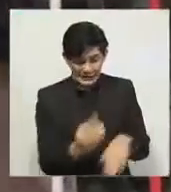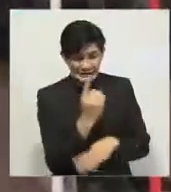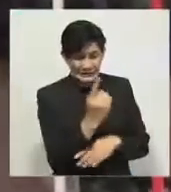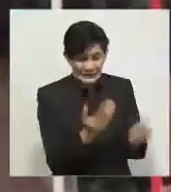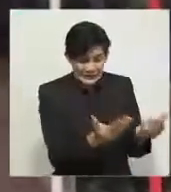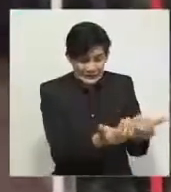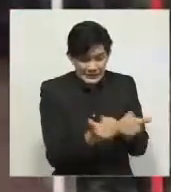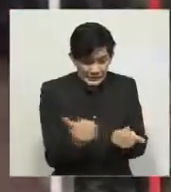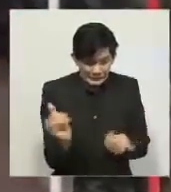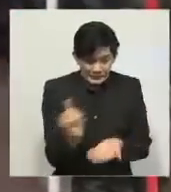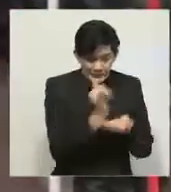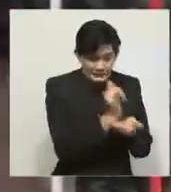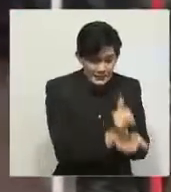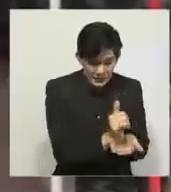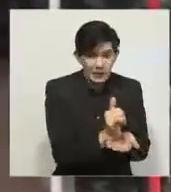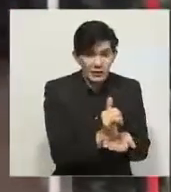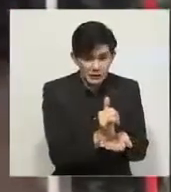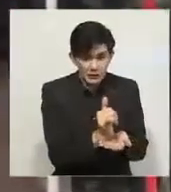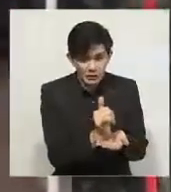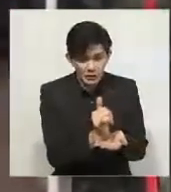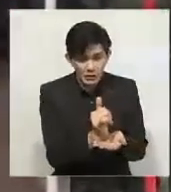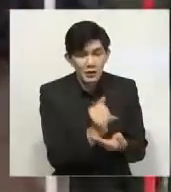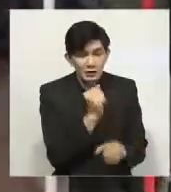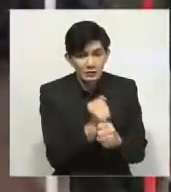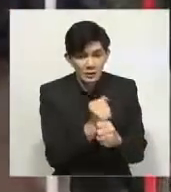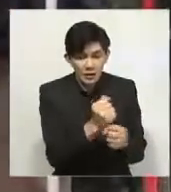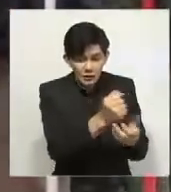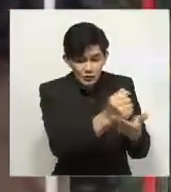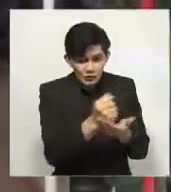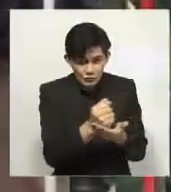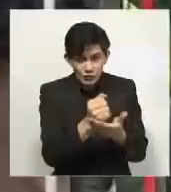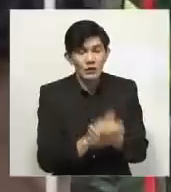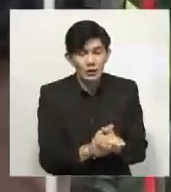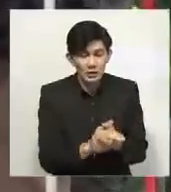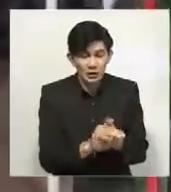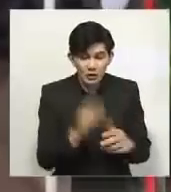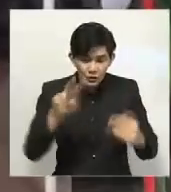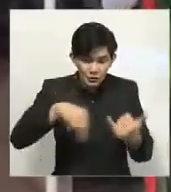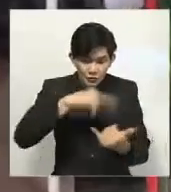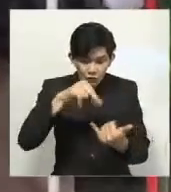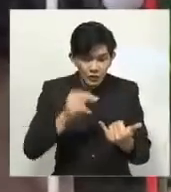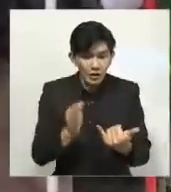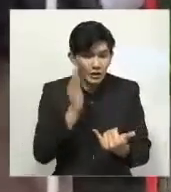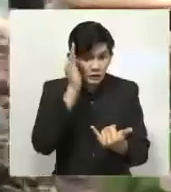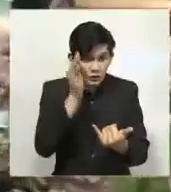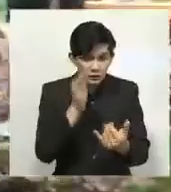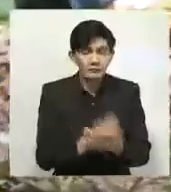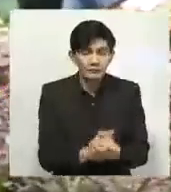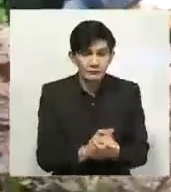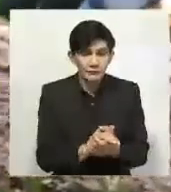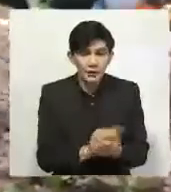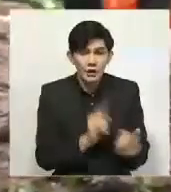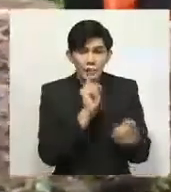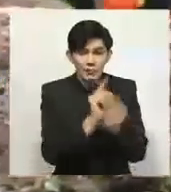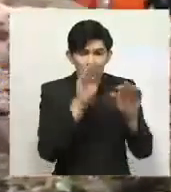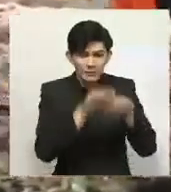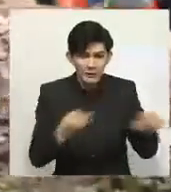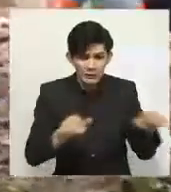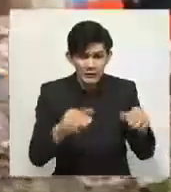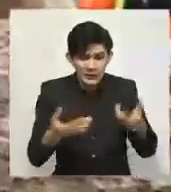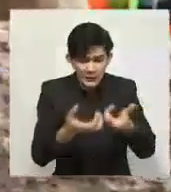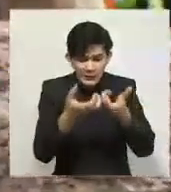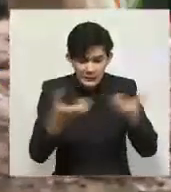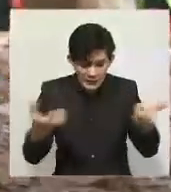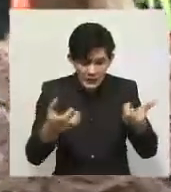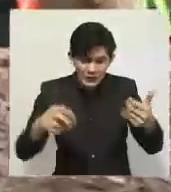รับผู้ได้รับบาดเจ็บจากหน่วยซีลที่ปฏิบัติการช่วยเหลือภายในถ้ำนำมาดูแลต่อเบื้องต้นเมื่อพบเด็กแพทย์จะคัด